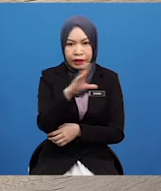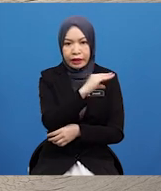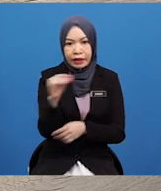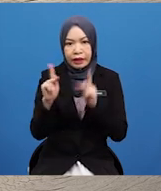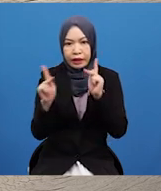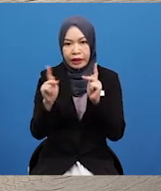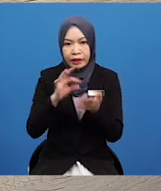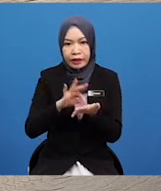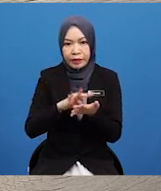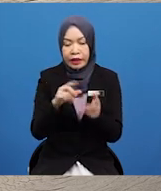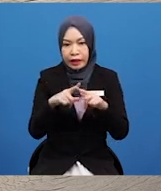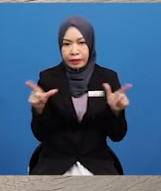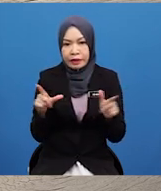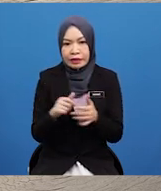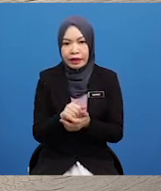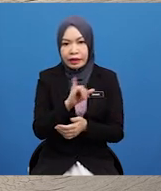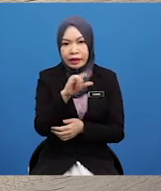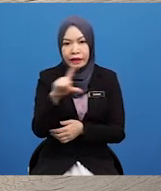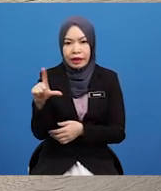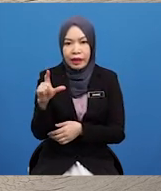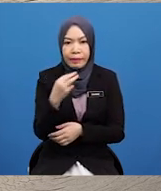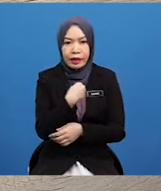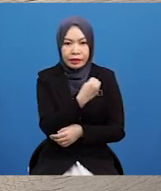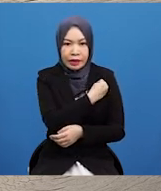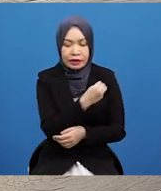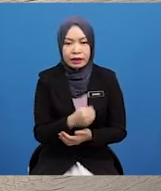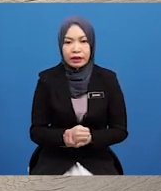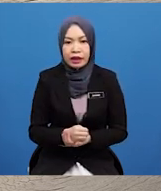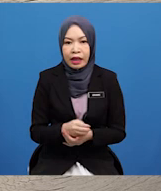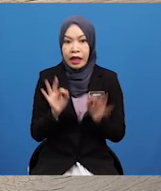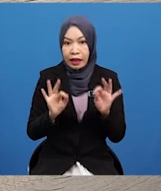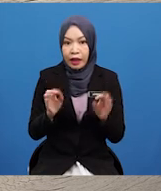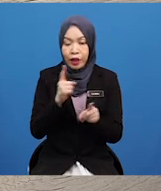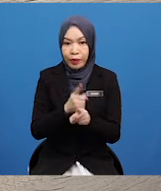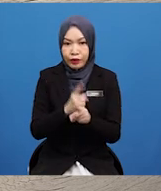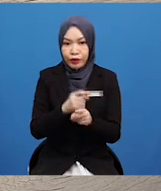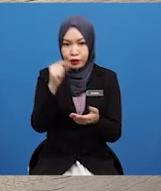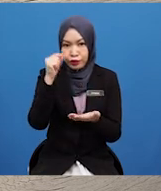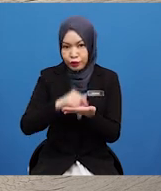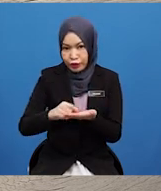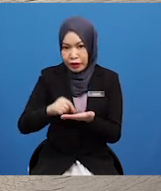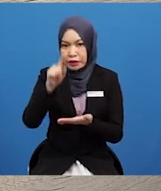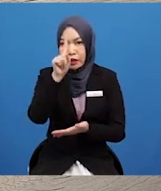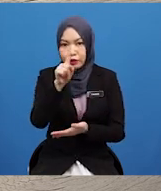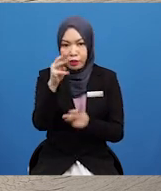pisahan ialah masing-masing. Jika betul, catatkan satu markah.